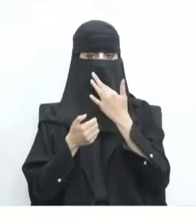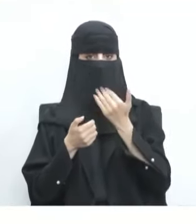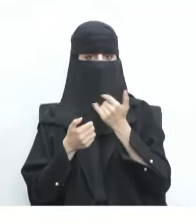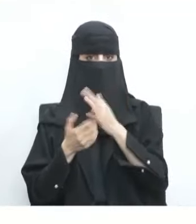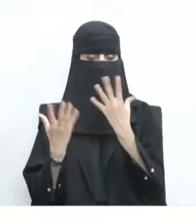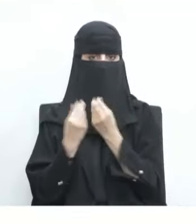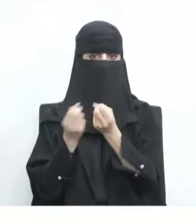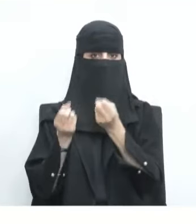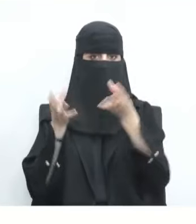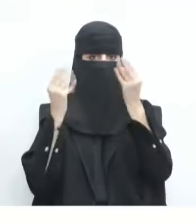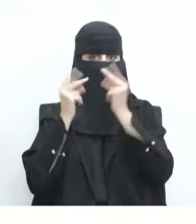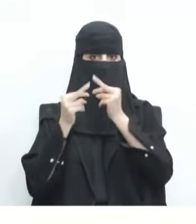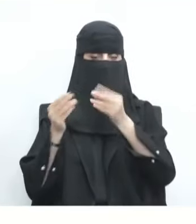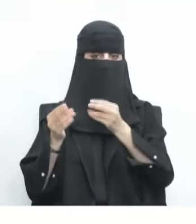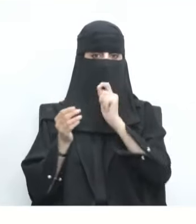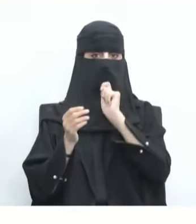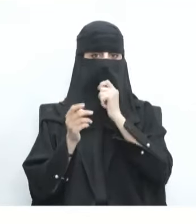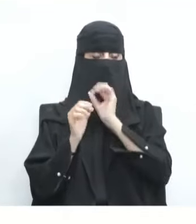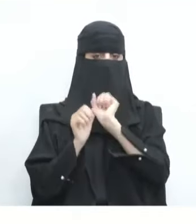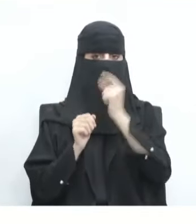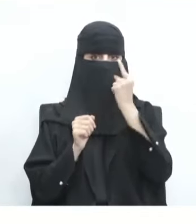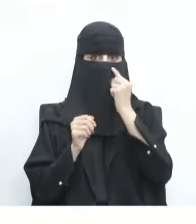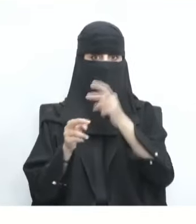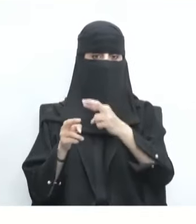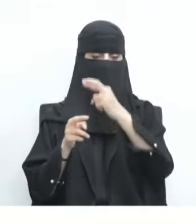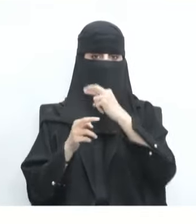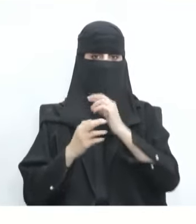تطلعني على كل اسرار الحياه